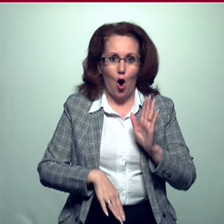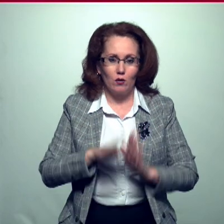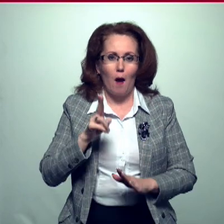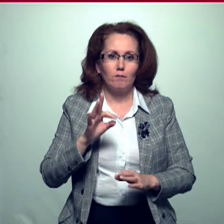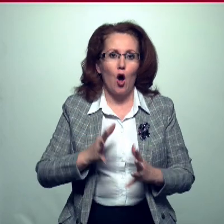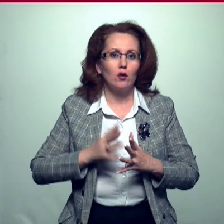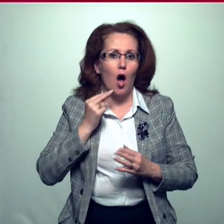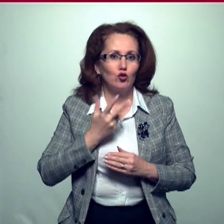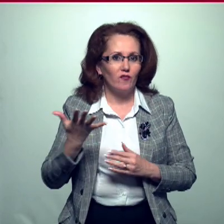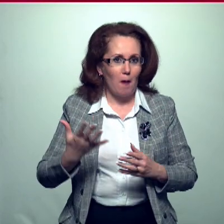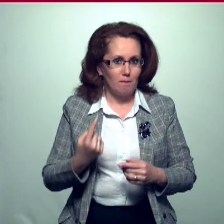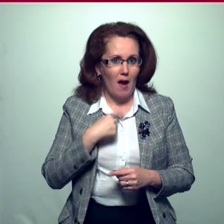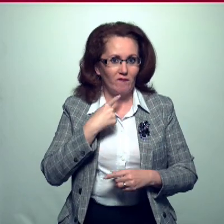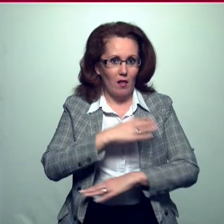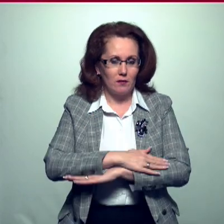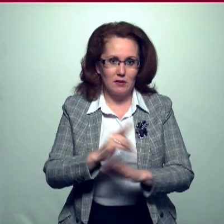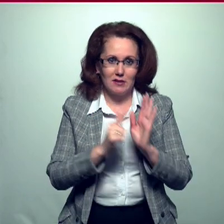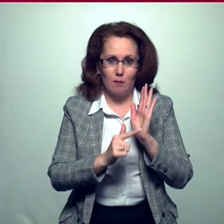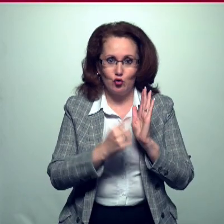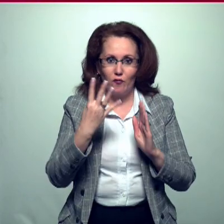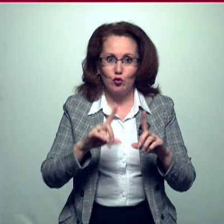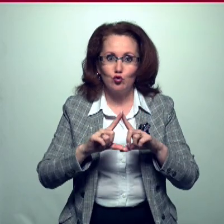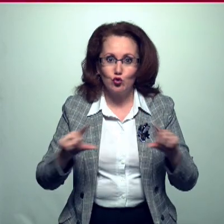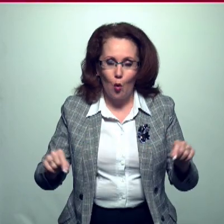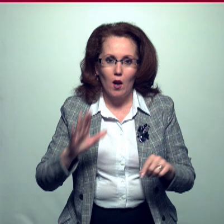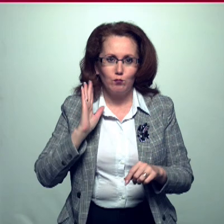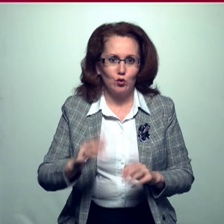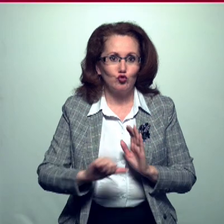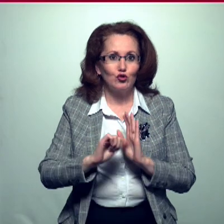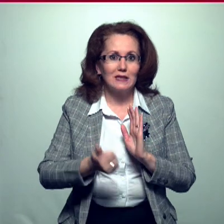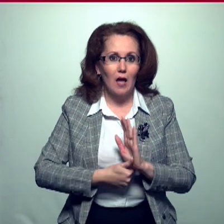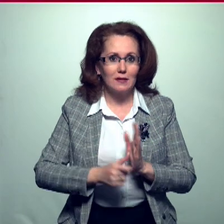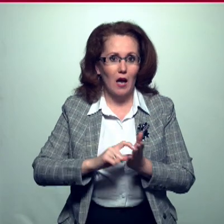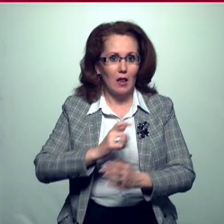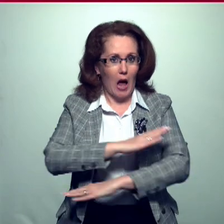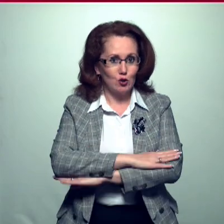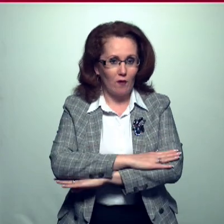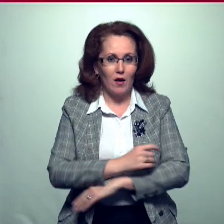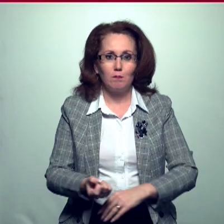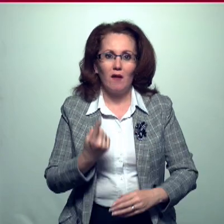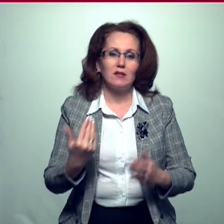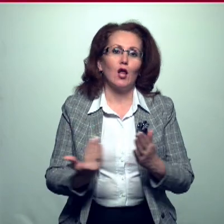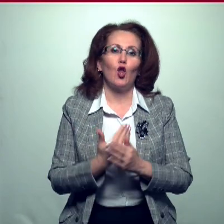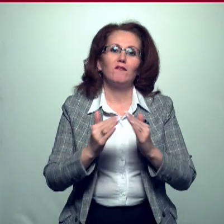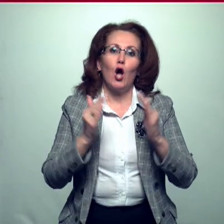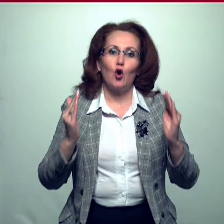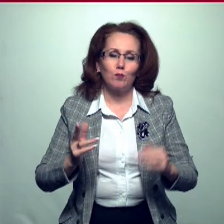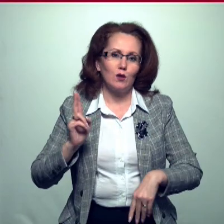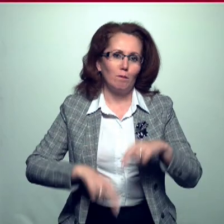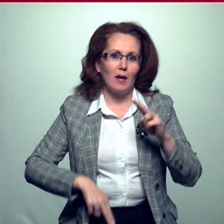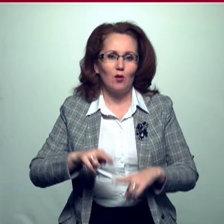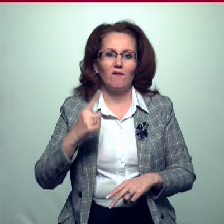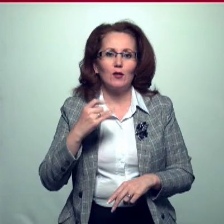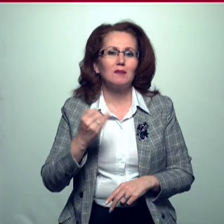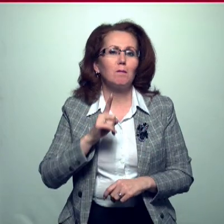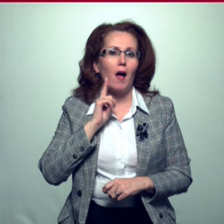первых классов. В 74-й школе в новом учебном году их будет 16. В этом году у школы появился новый корпус. Его построили в одном